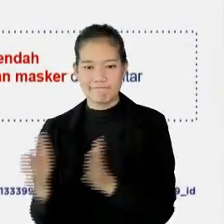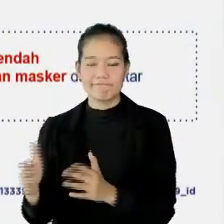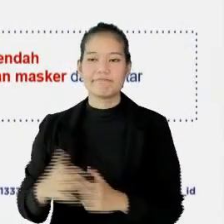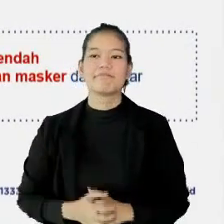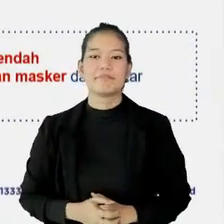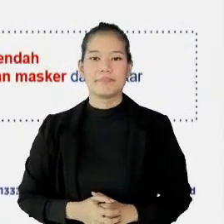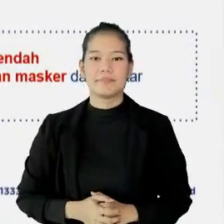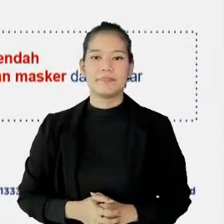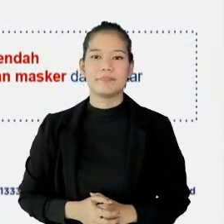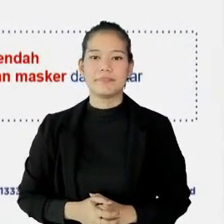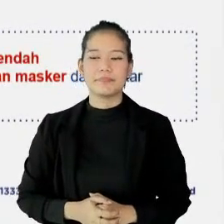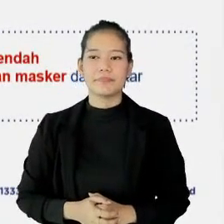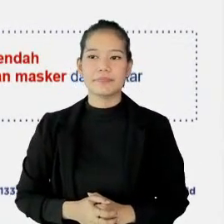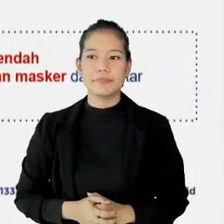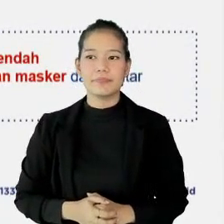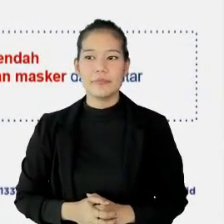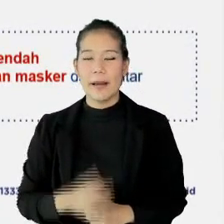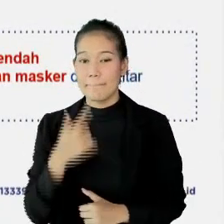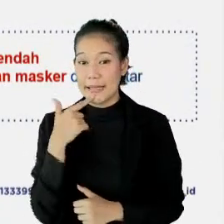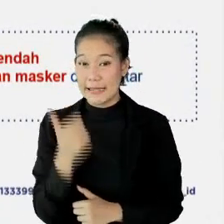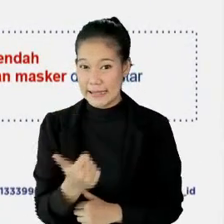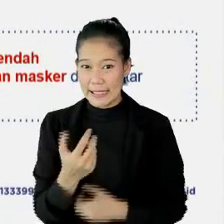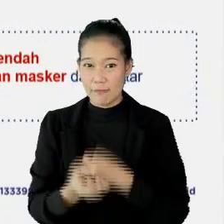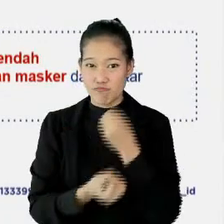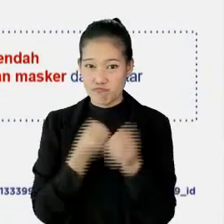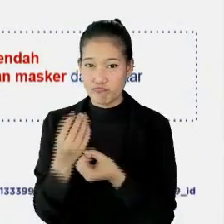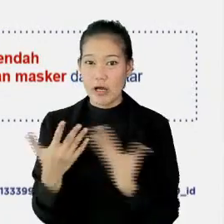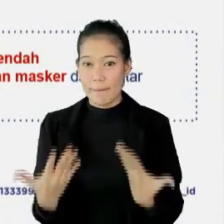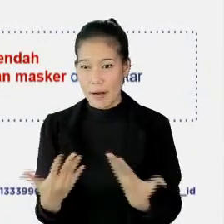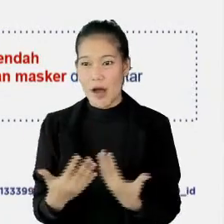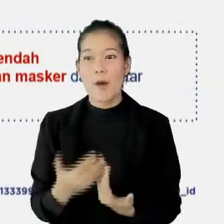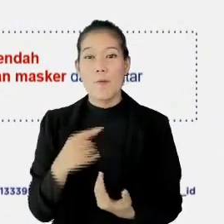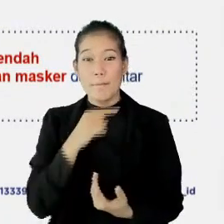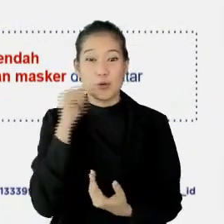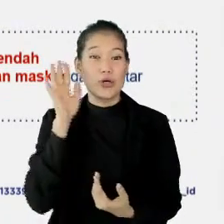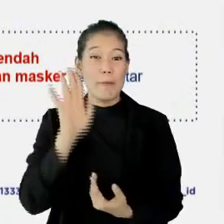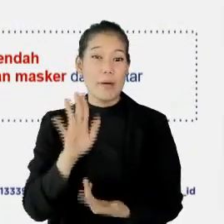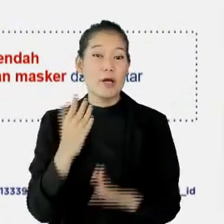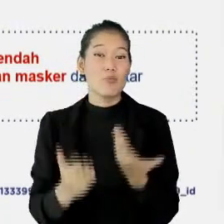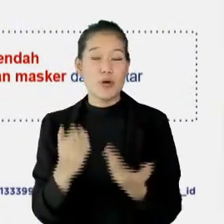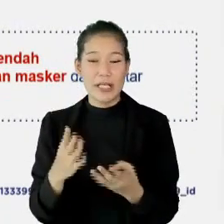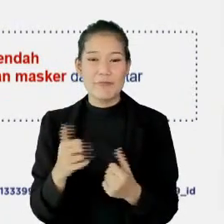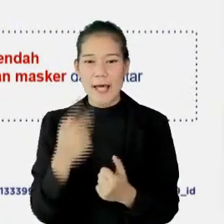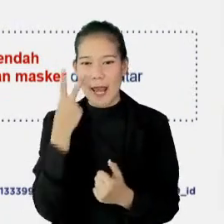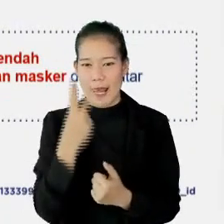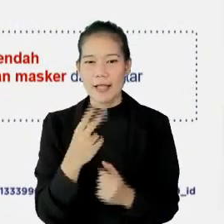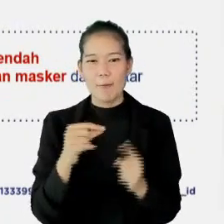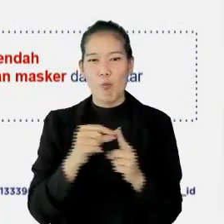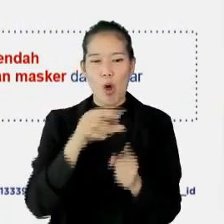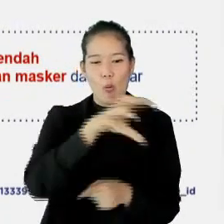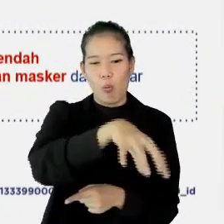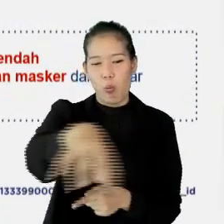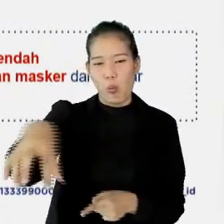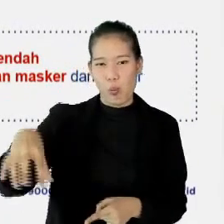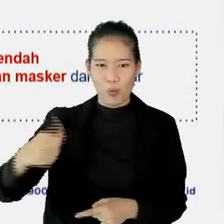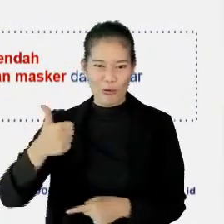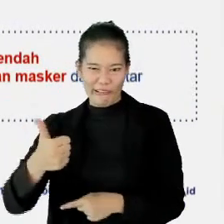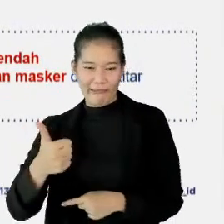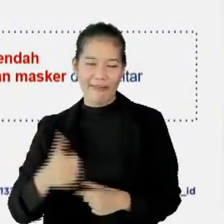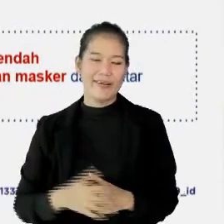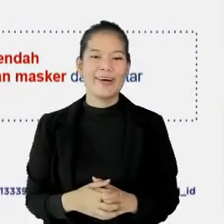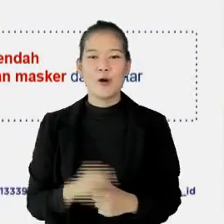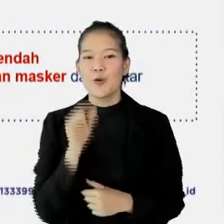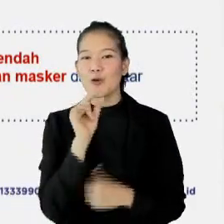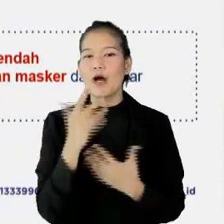berikutnya saja, karena ini yang penting yang ingin saya bahas. Mungkin pekan depan kita bisa ngabsenin per pulau kali ya Dokter Lula, biar